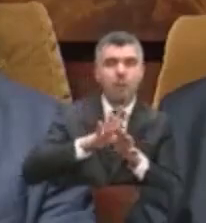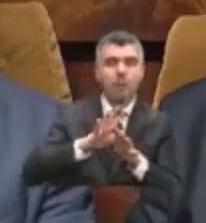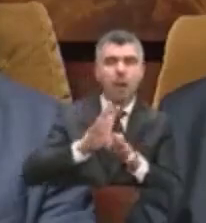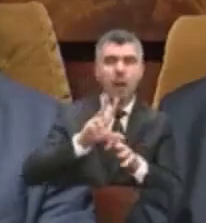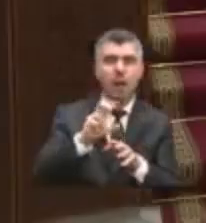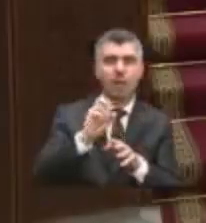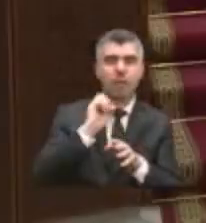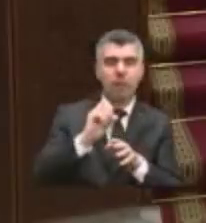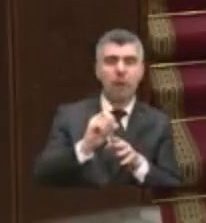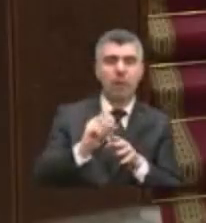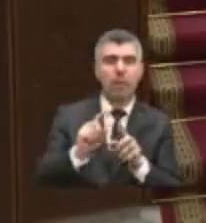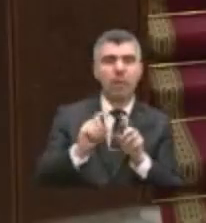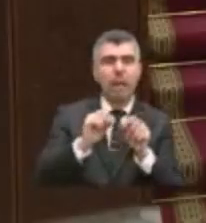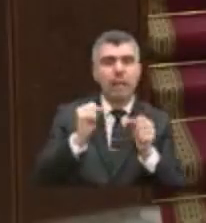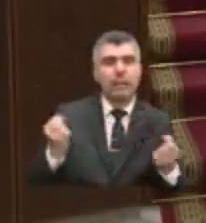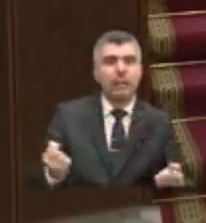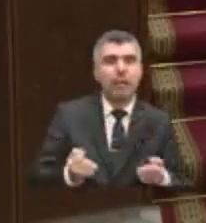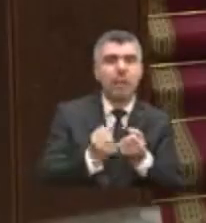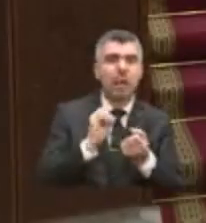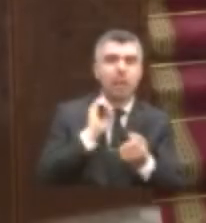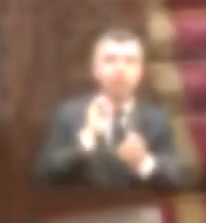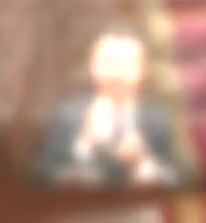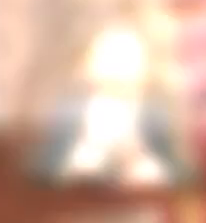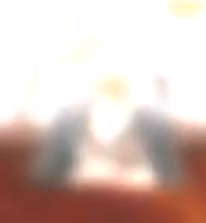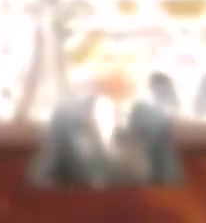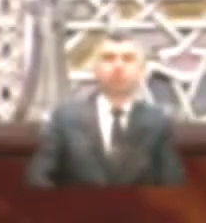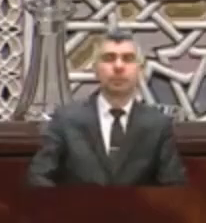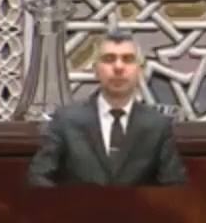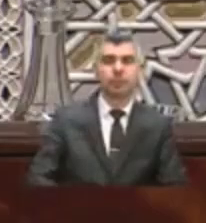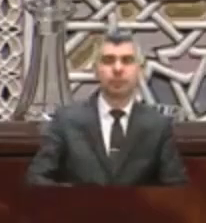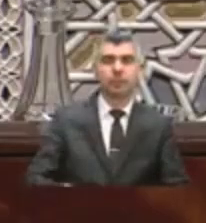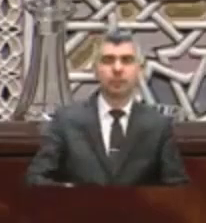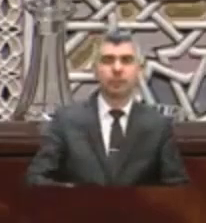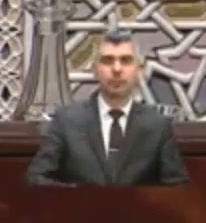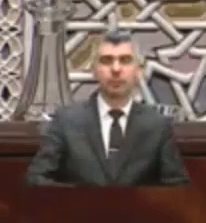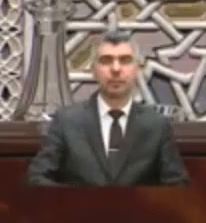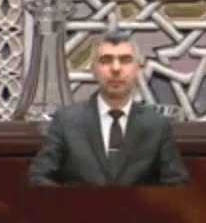الرأسمال البشري وتثمينه. شكرا.